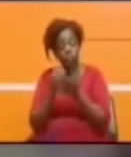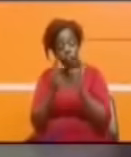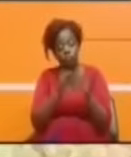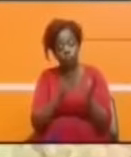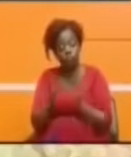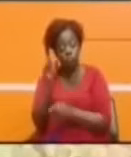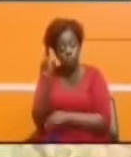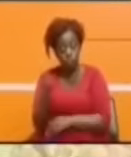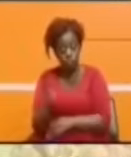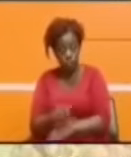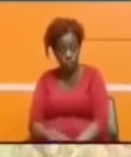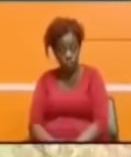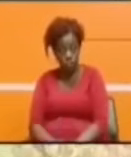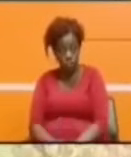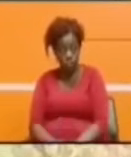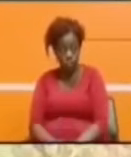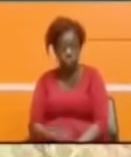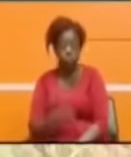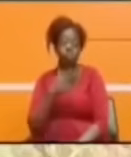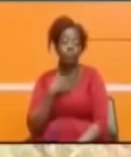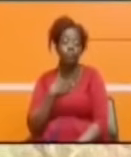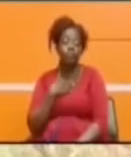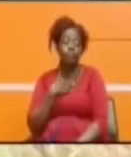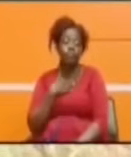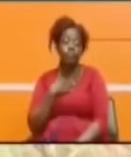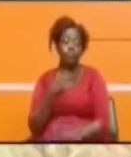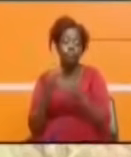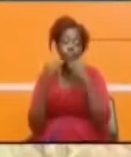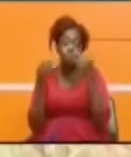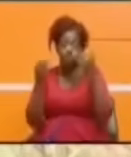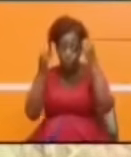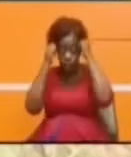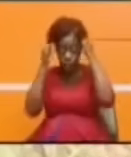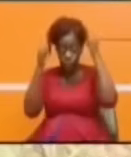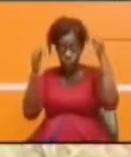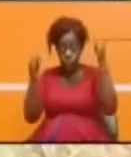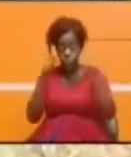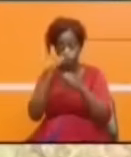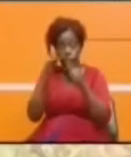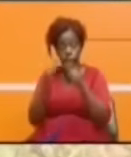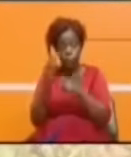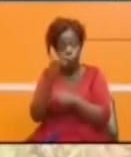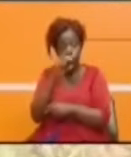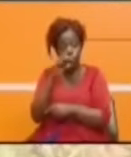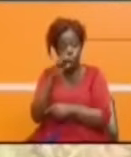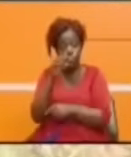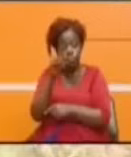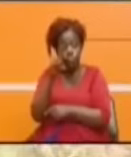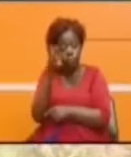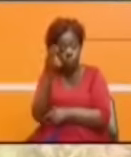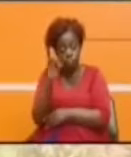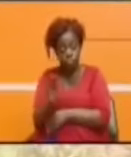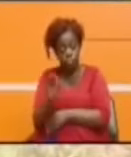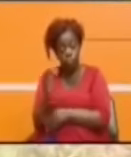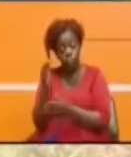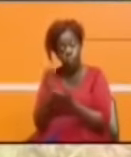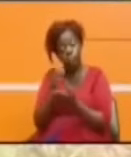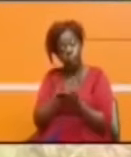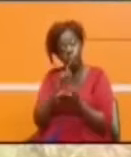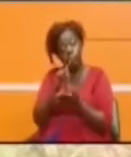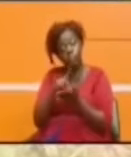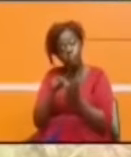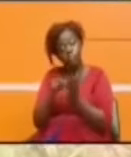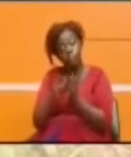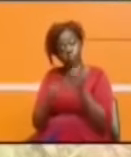wa bulijjo. Twagala okusiima omukulembeze w'eggwanga ne CDF olwa pulojekiti zino ze